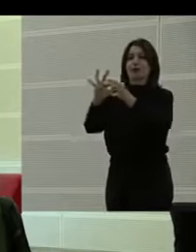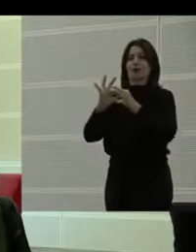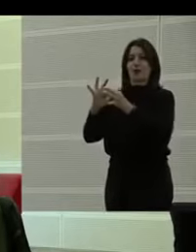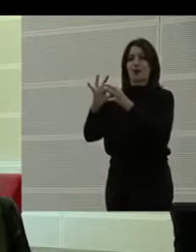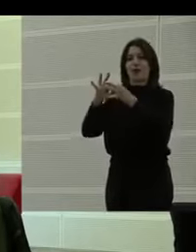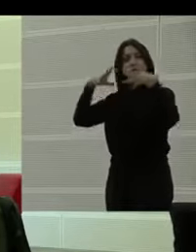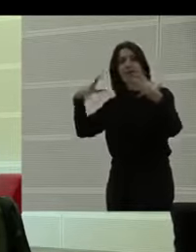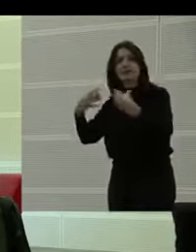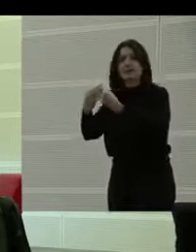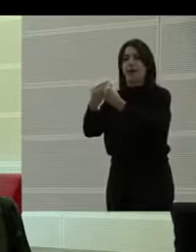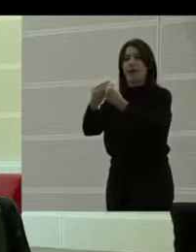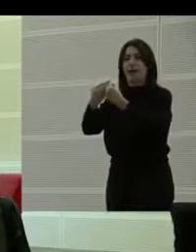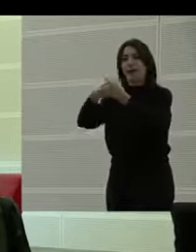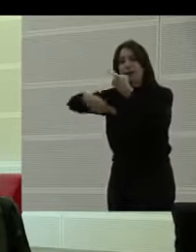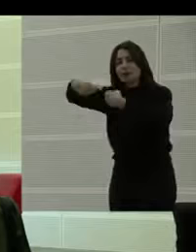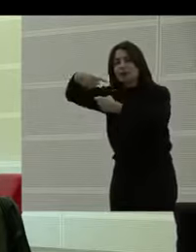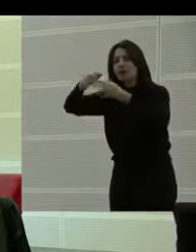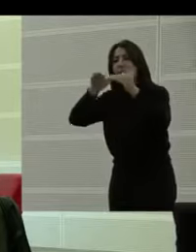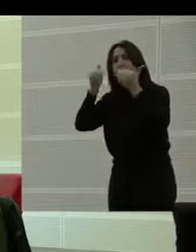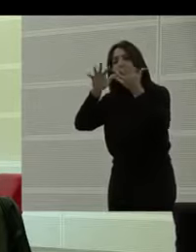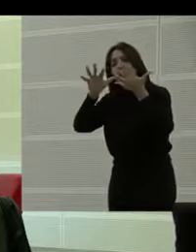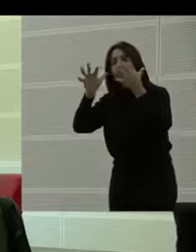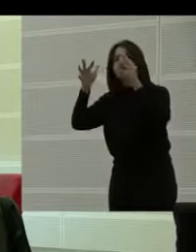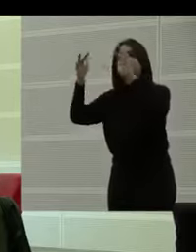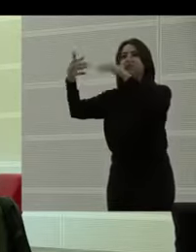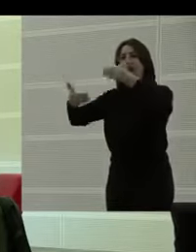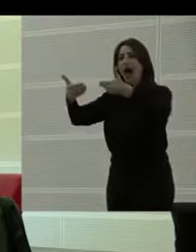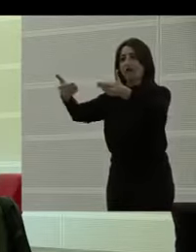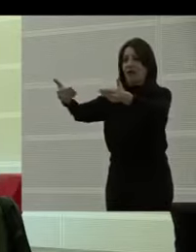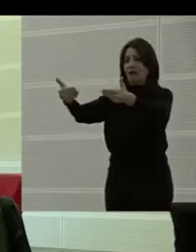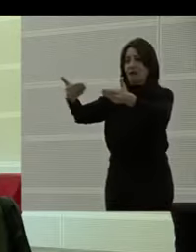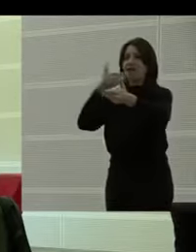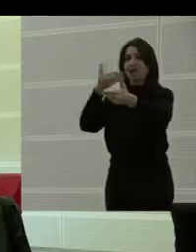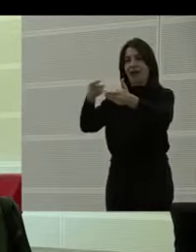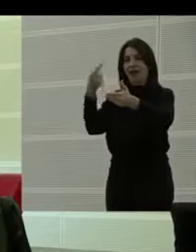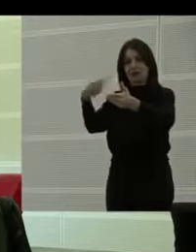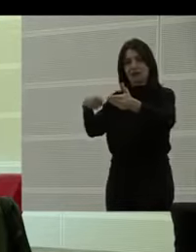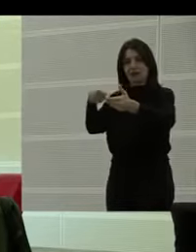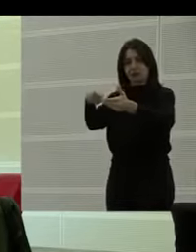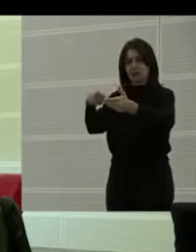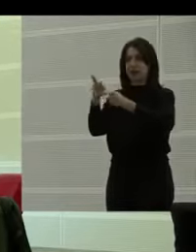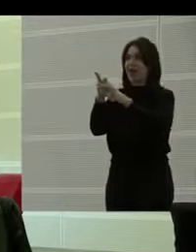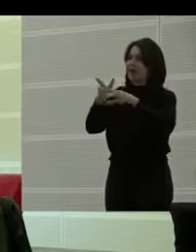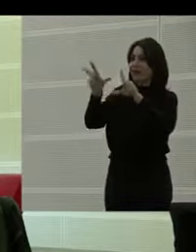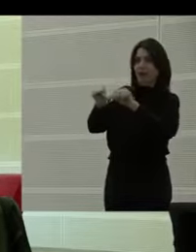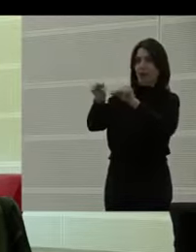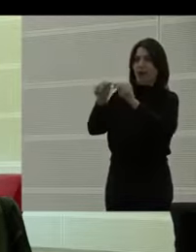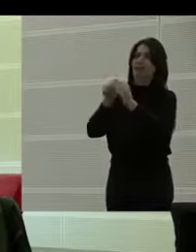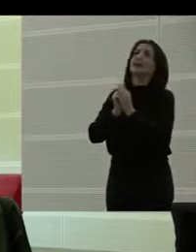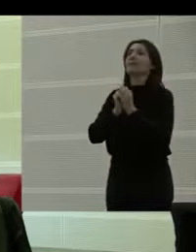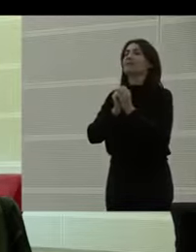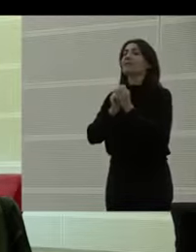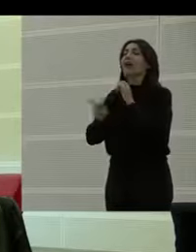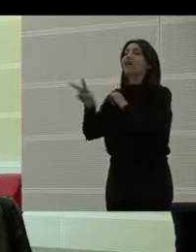e fanno girare il pianeta. E questa è la cosa per cui vale la pena vivere. Vladimir Luxuria,